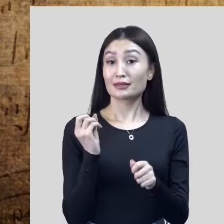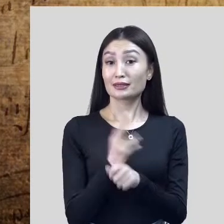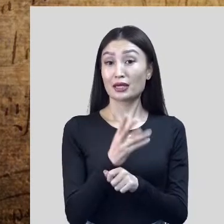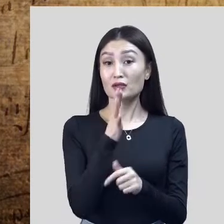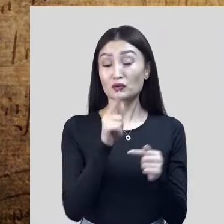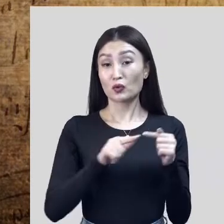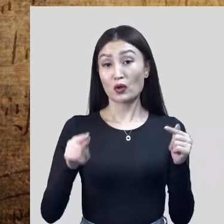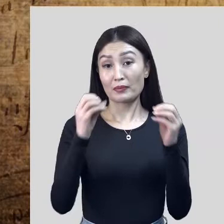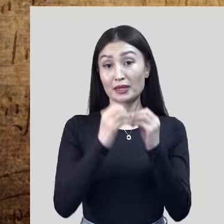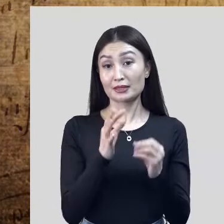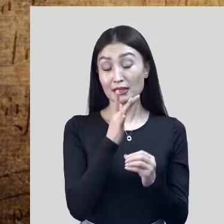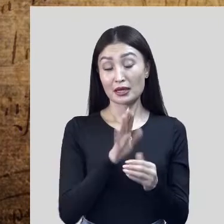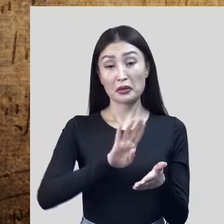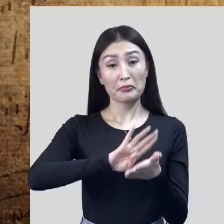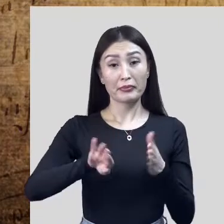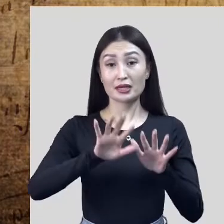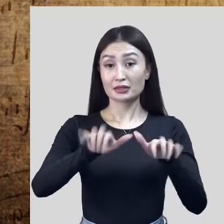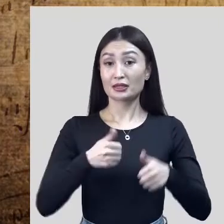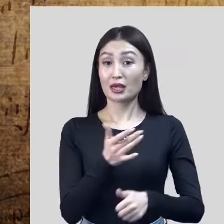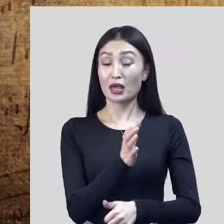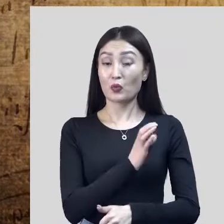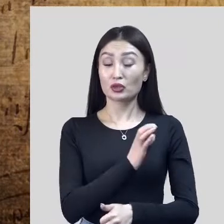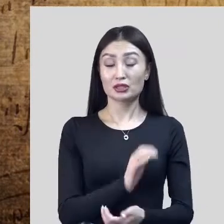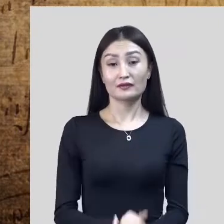изгнанию сроком на 10 лет без конфискации имущества.